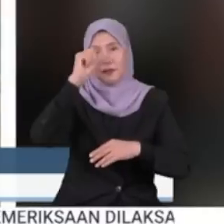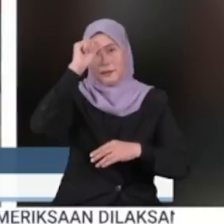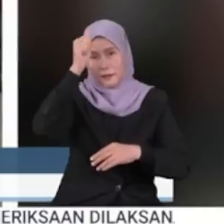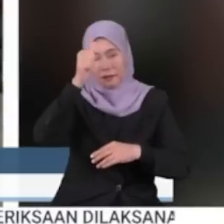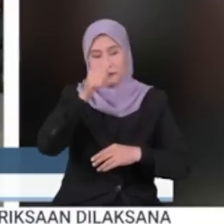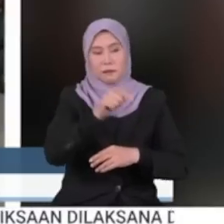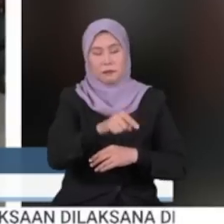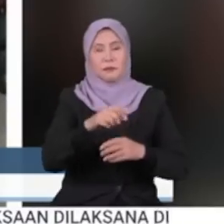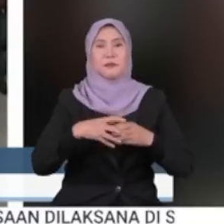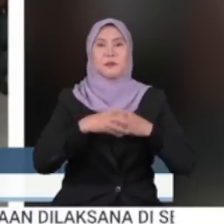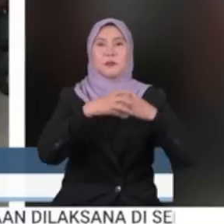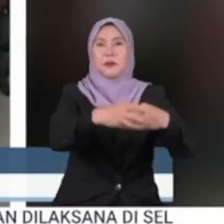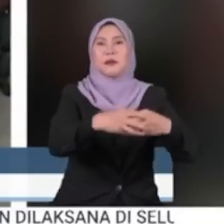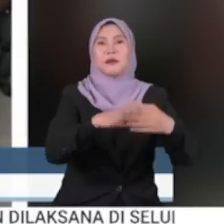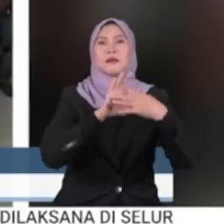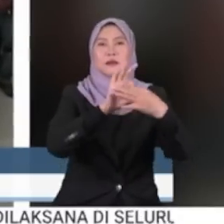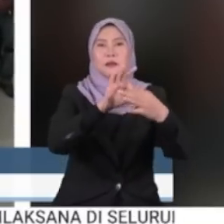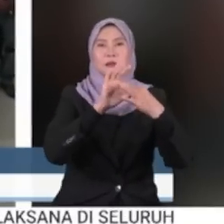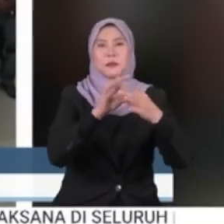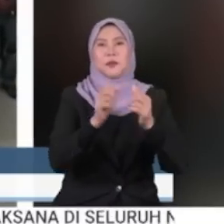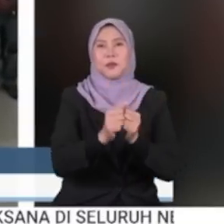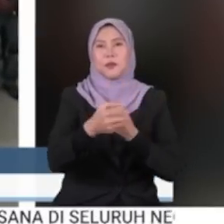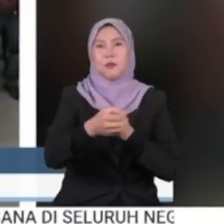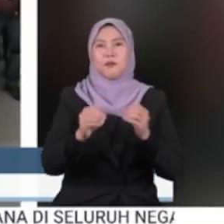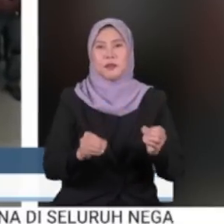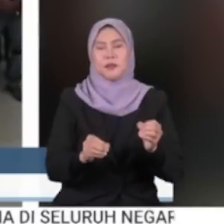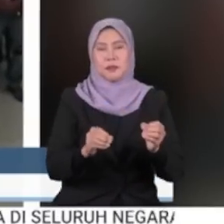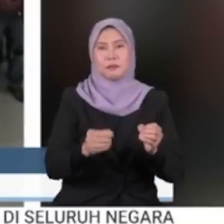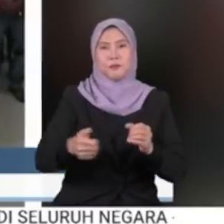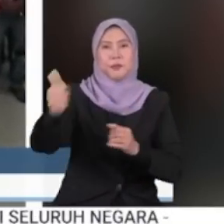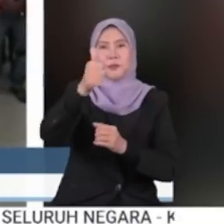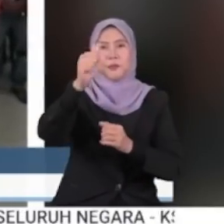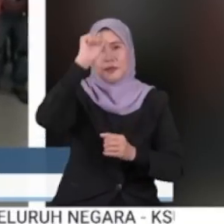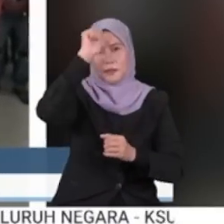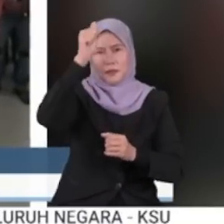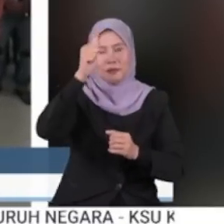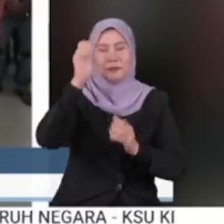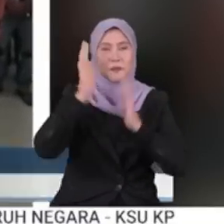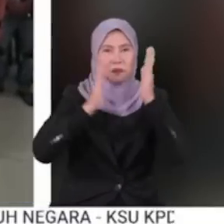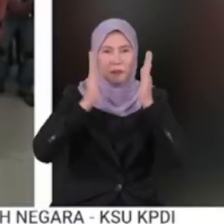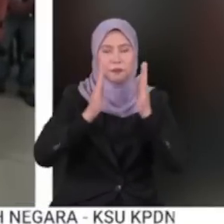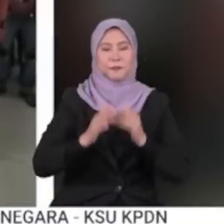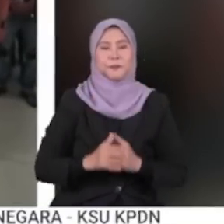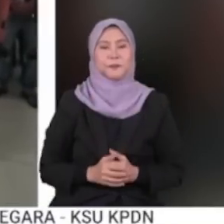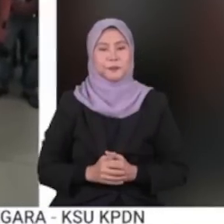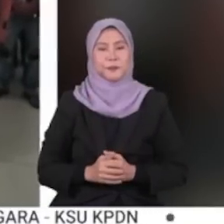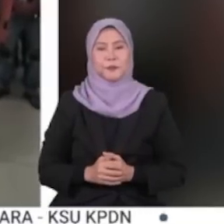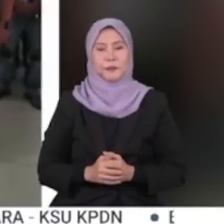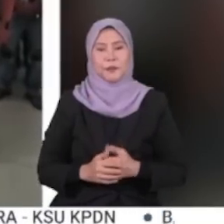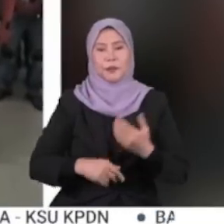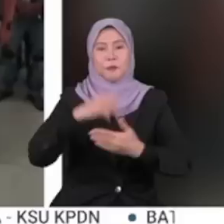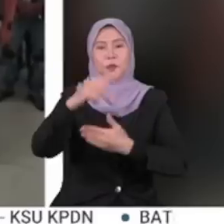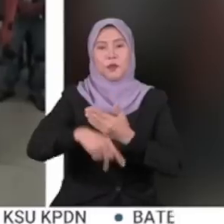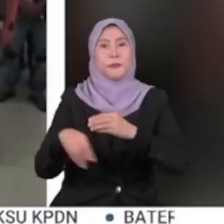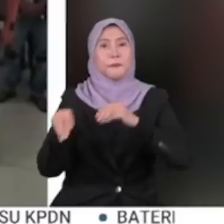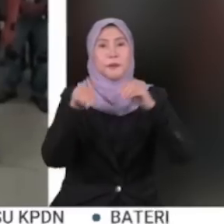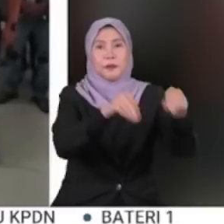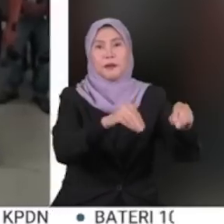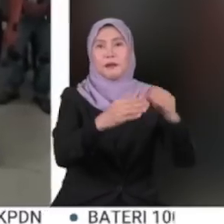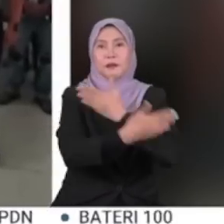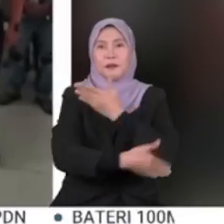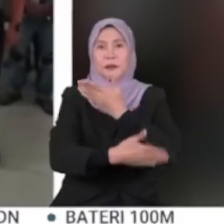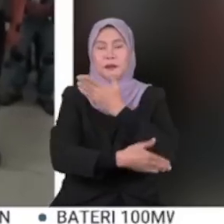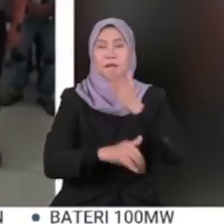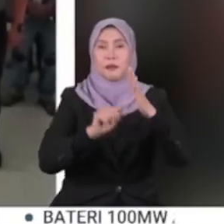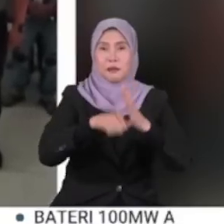India terbabit dilaksanakan dengan kerjasama Pejabat Pesuruh Jaya Tinggi India ke Malaysia. Program pemindahan ke negara